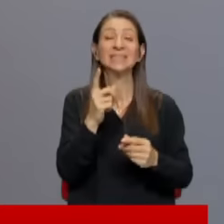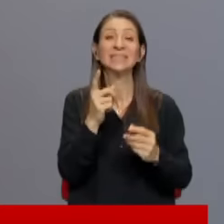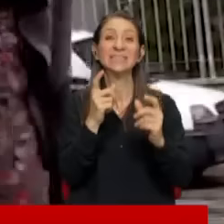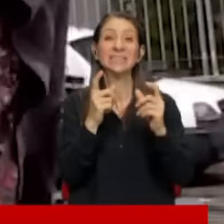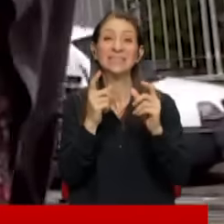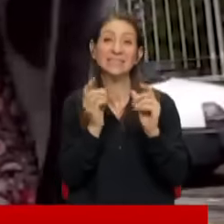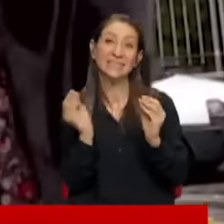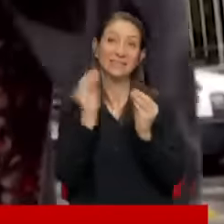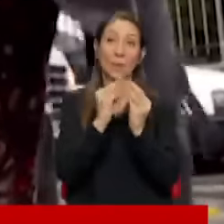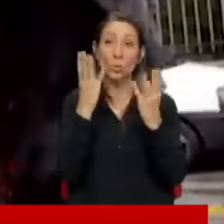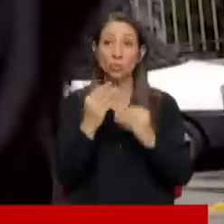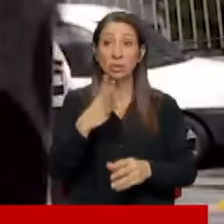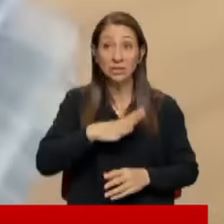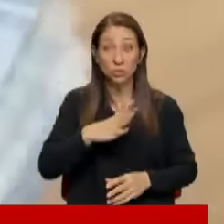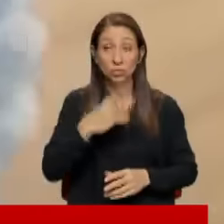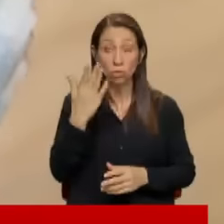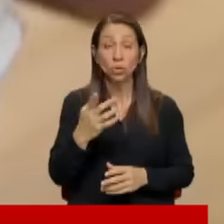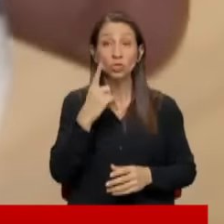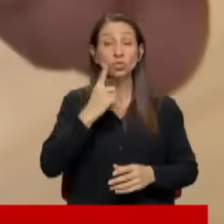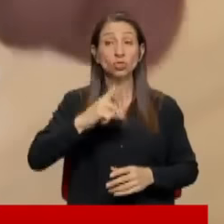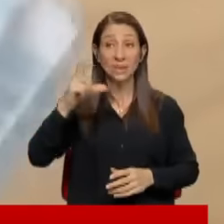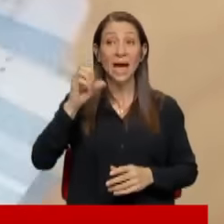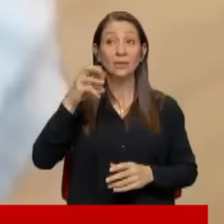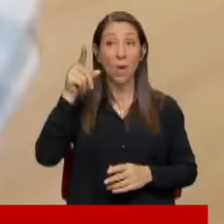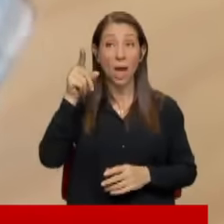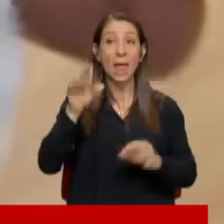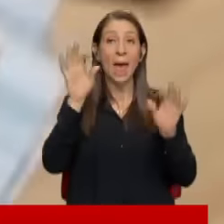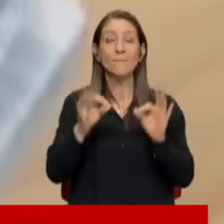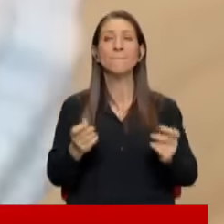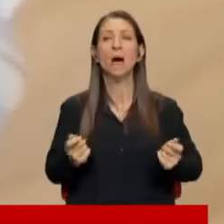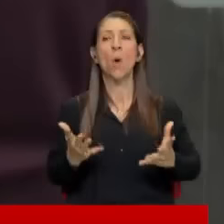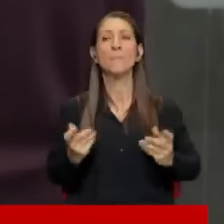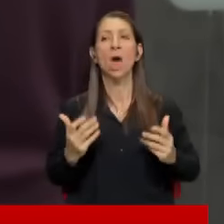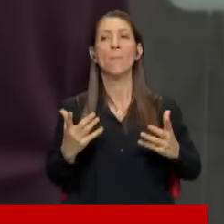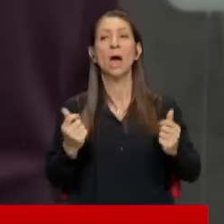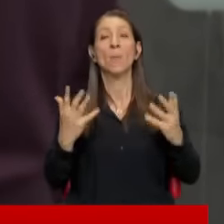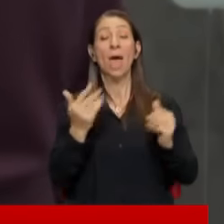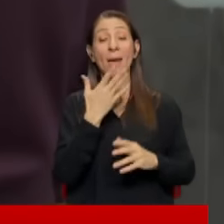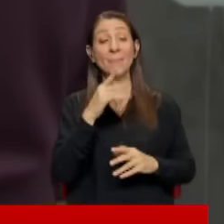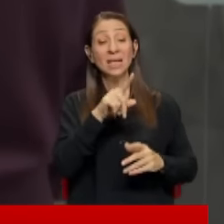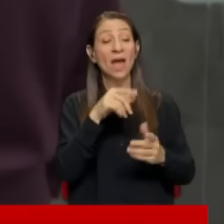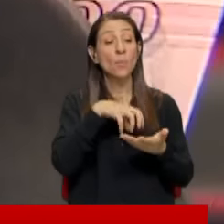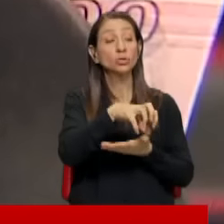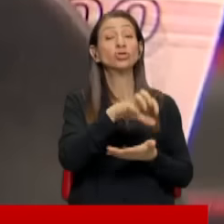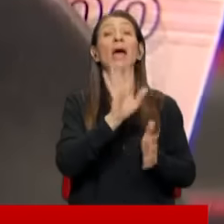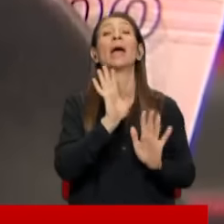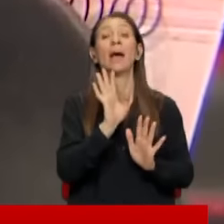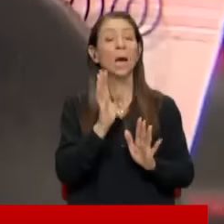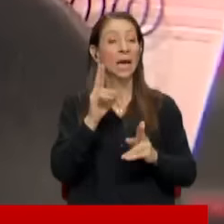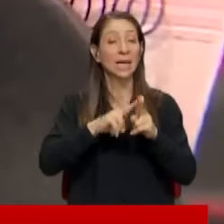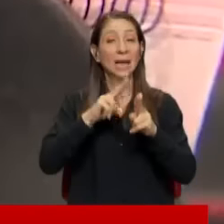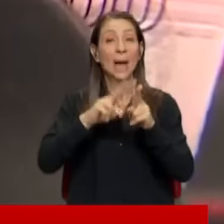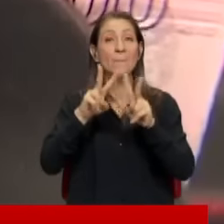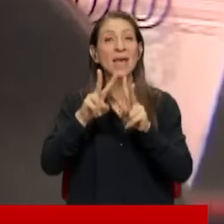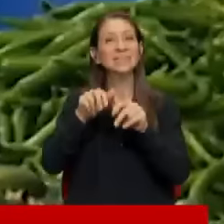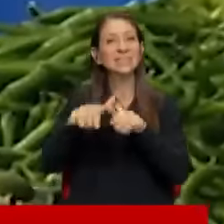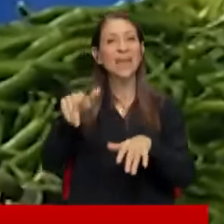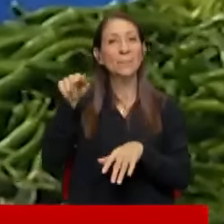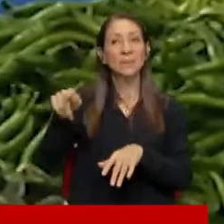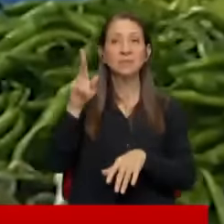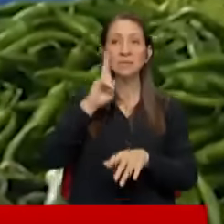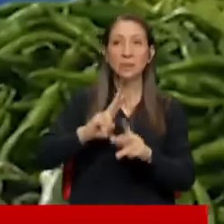seyanen zam çağrısında bulunuyordu. Cumhurbaşkanı Erdoğan hep para yok dedi. Emekliye ayrılmayan o bütçenin kur korumalı